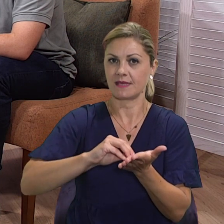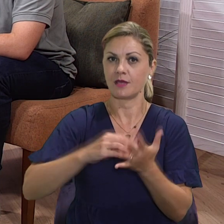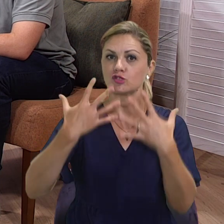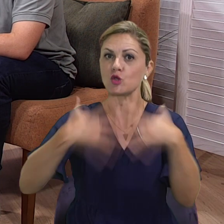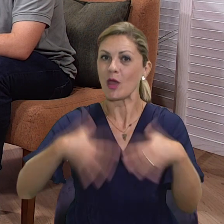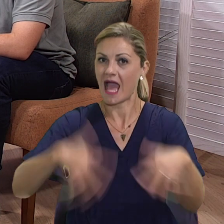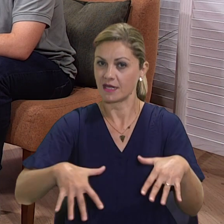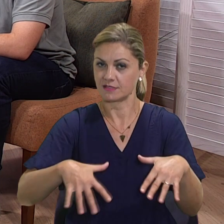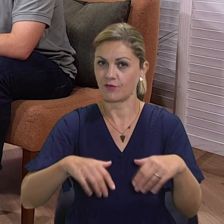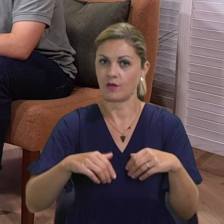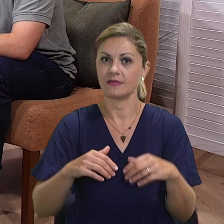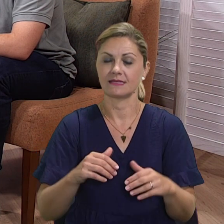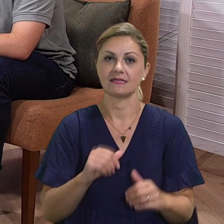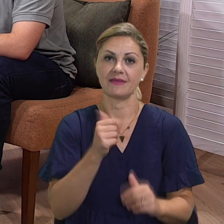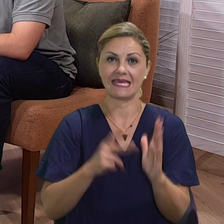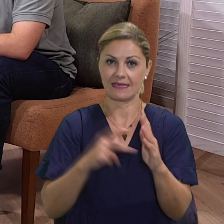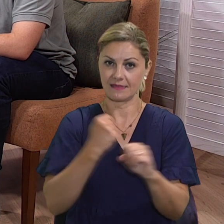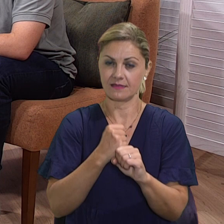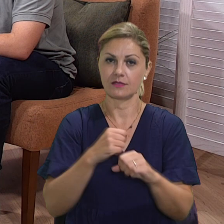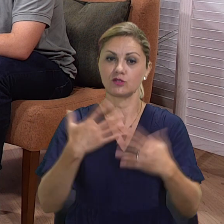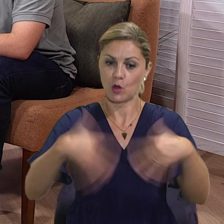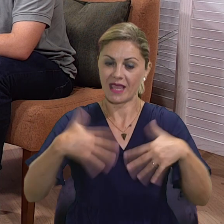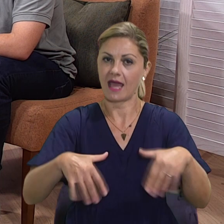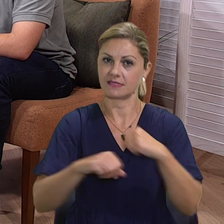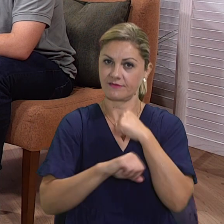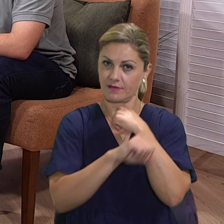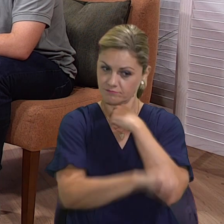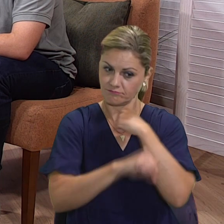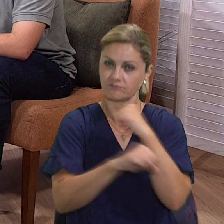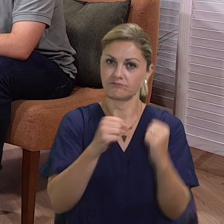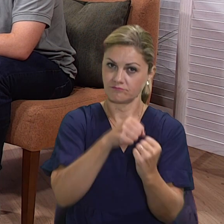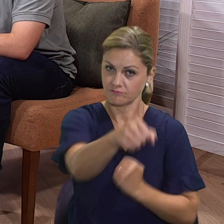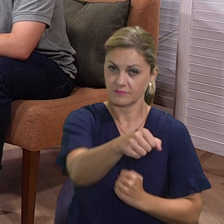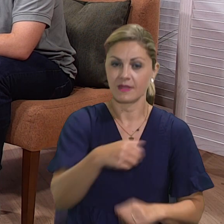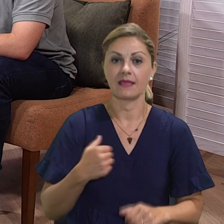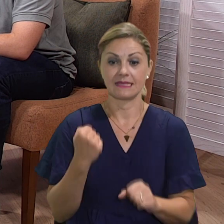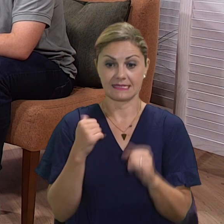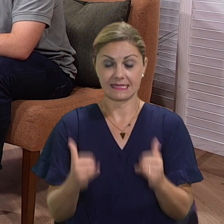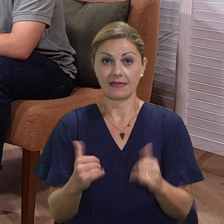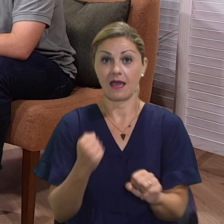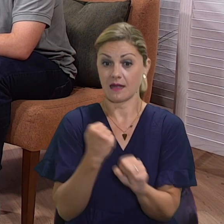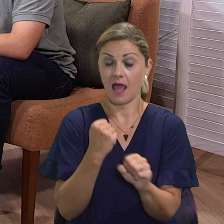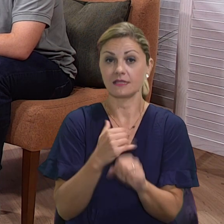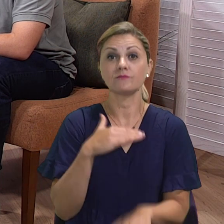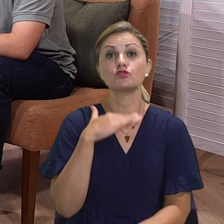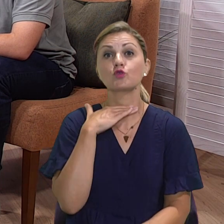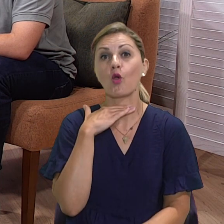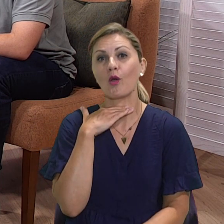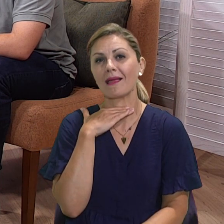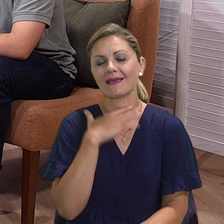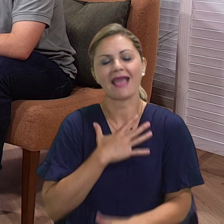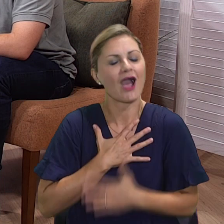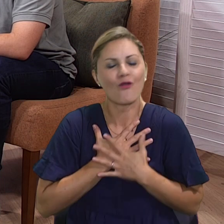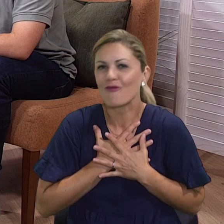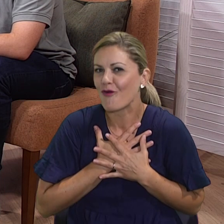strojarstvo, diplomirao sam inženjer strojarstva i eto, igra sudbine je dovela do toga da radim u jednoj